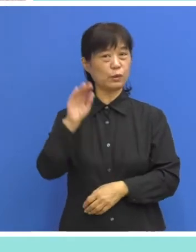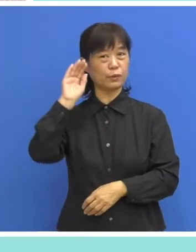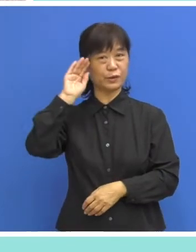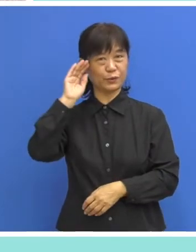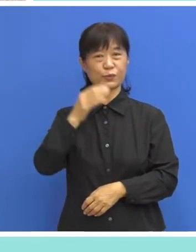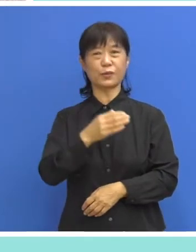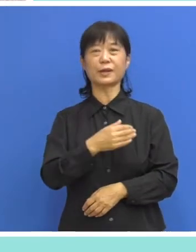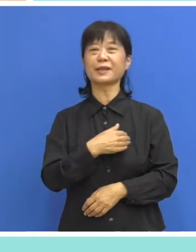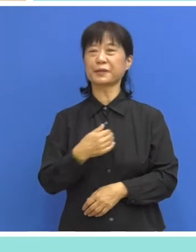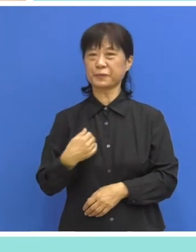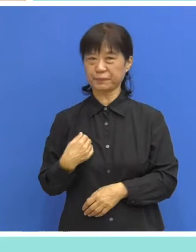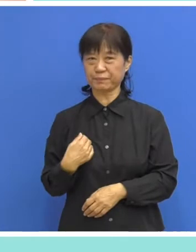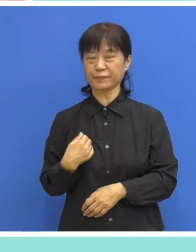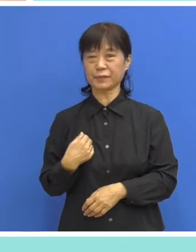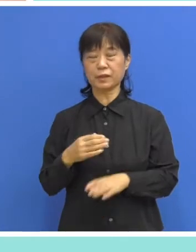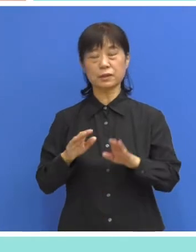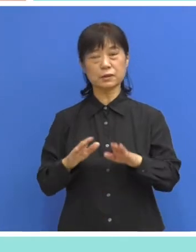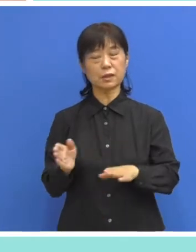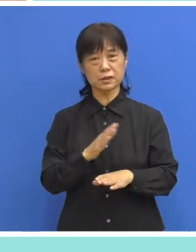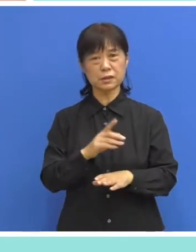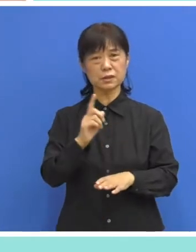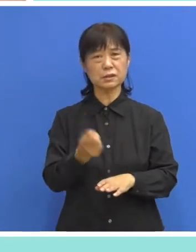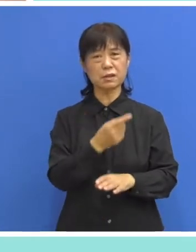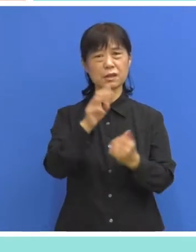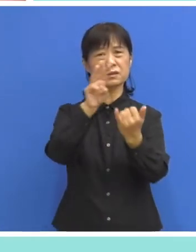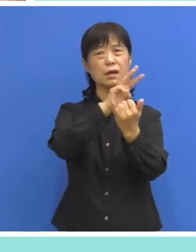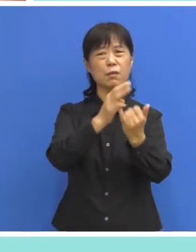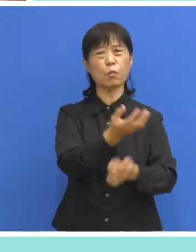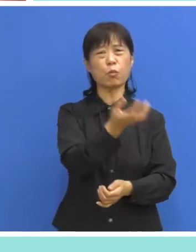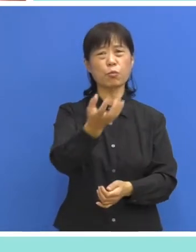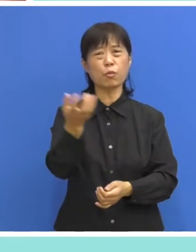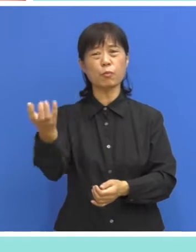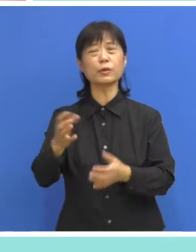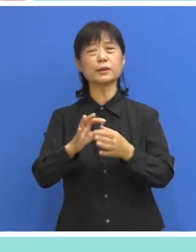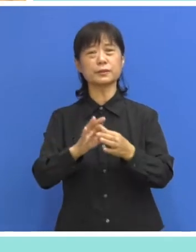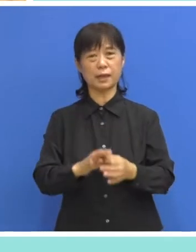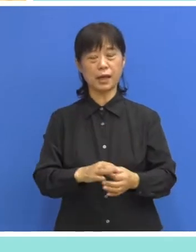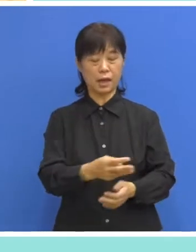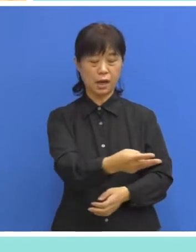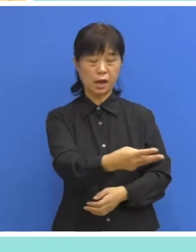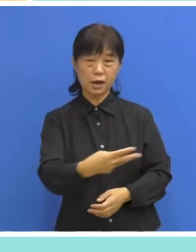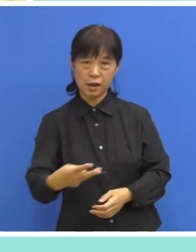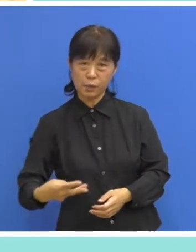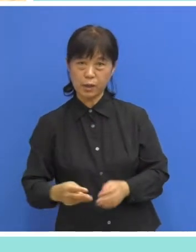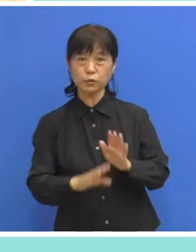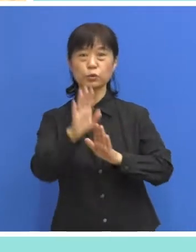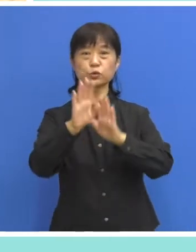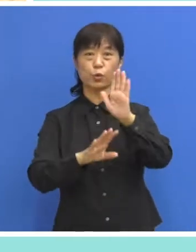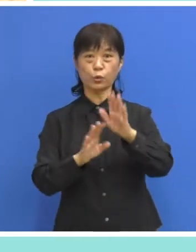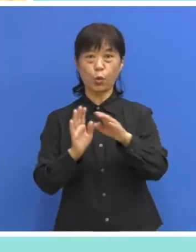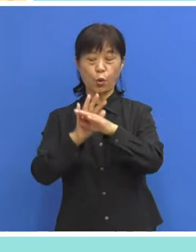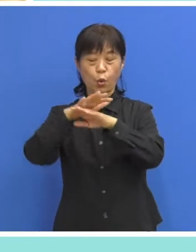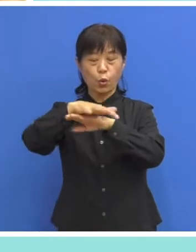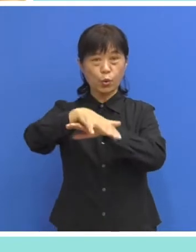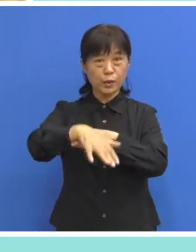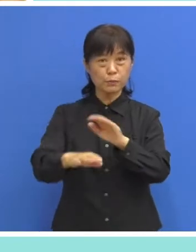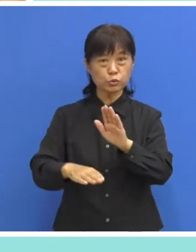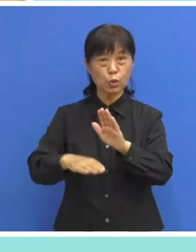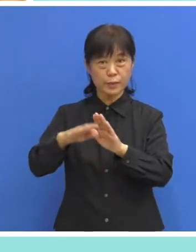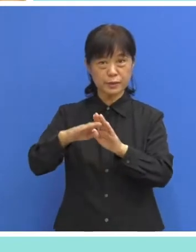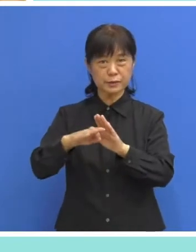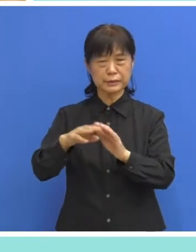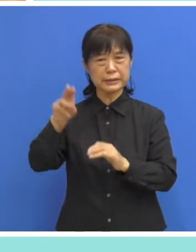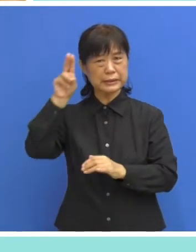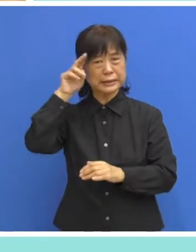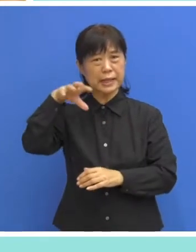よ。また近年自然災害も多発していますので、河川水位情報やダムの貯水率、ハザードマップ